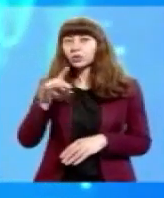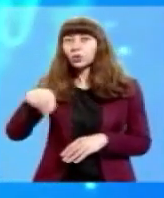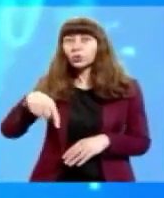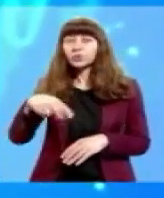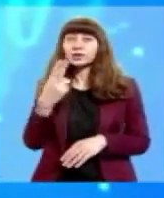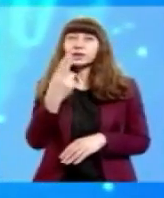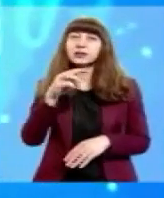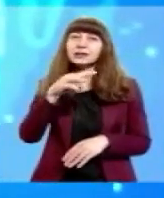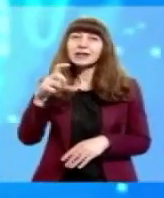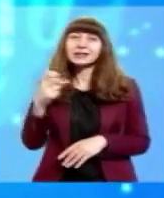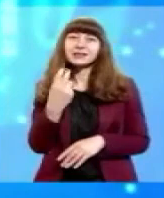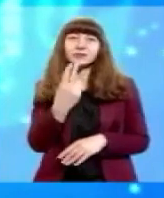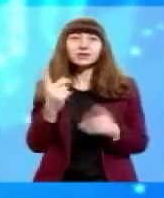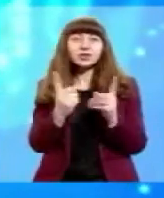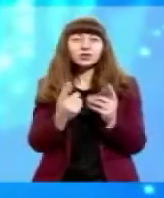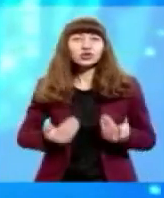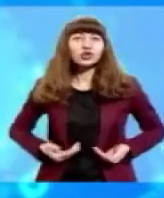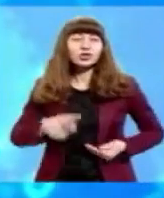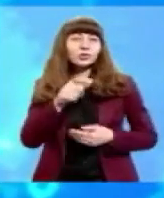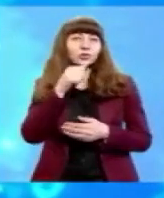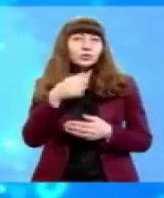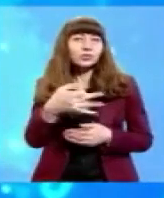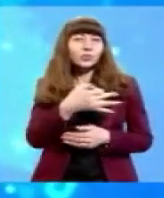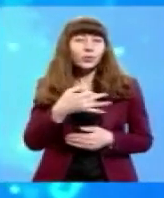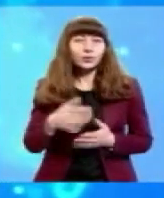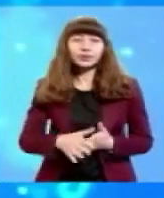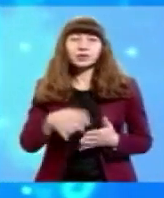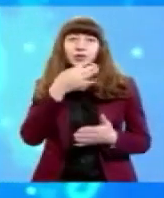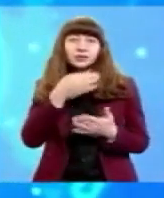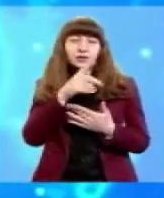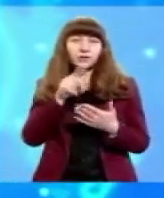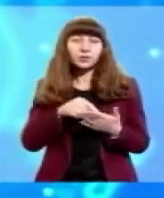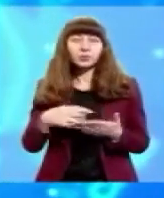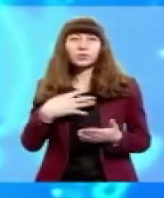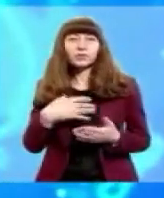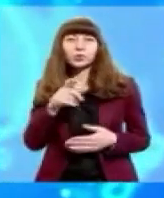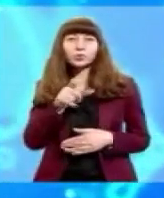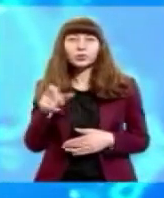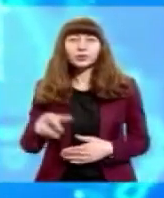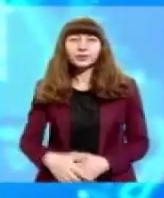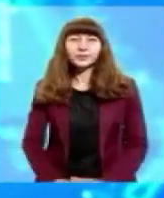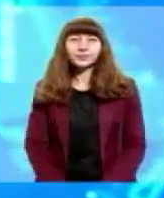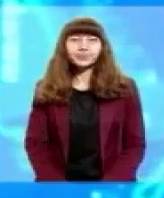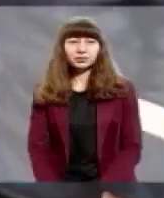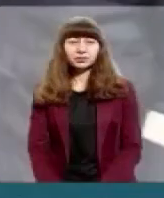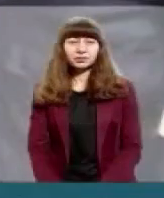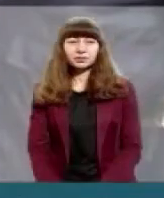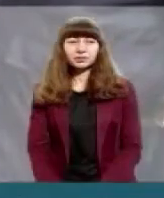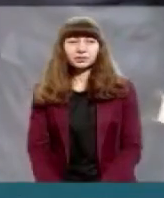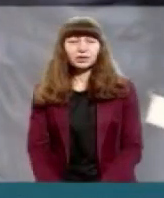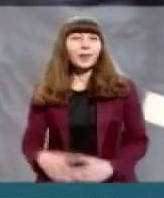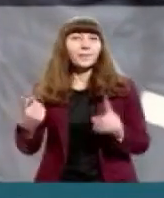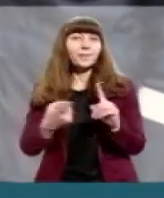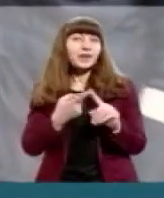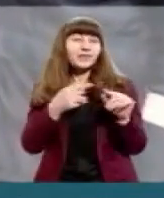жителями Кустанайской области. Он ответил на все вопросы, которые волнуют население региона. Подробности в следующем сюжете.